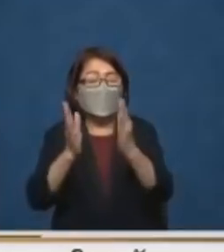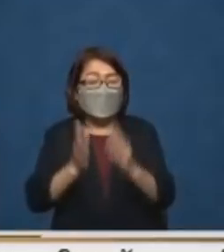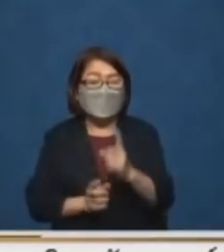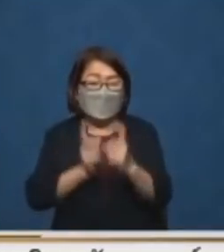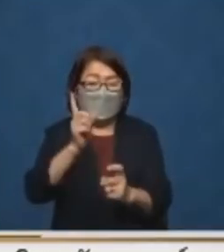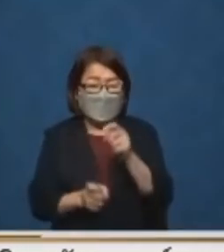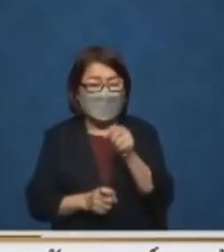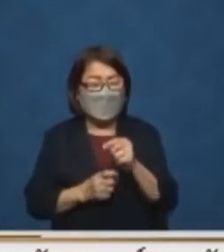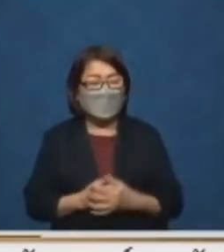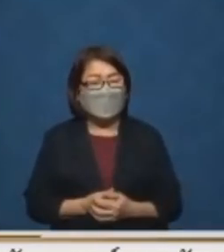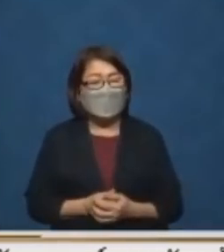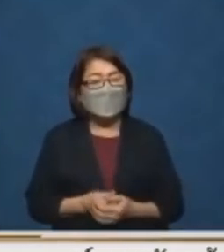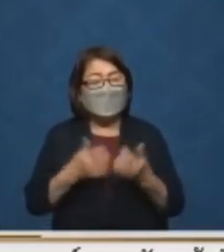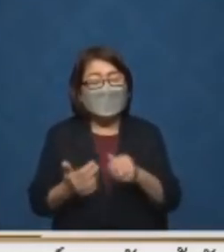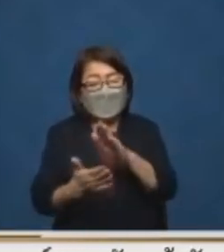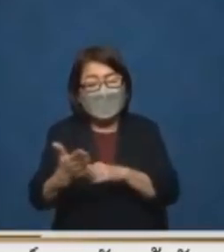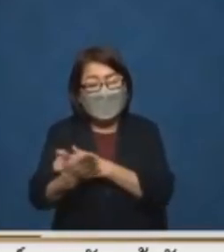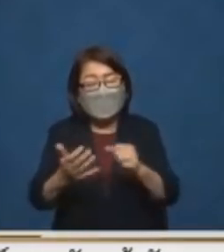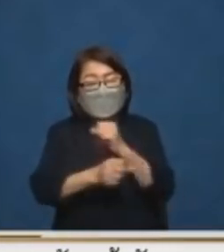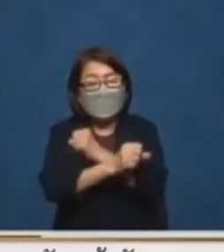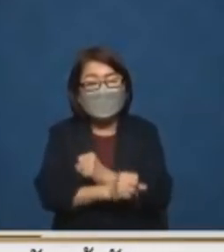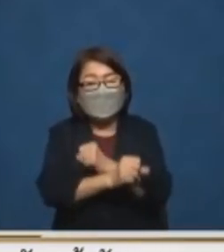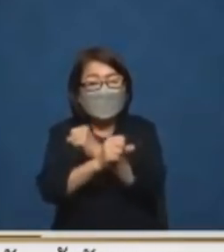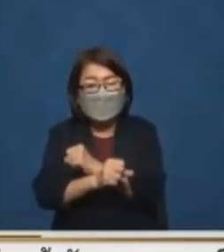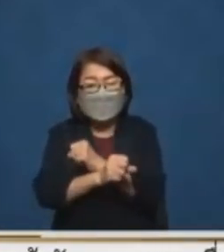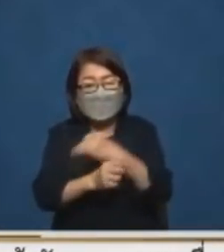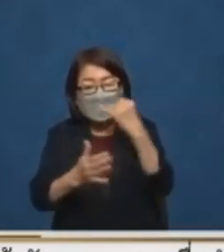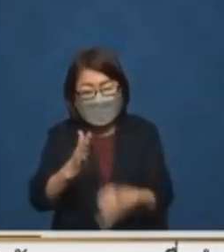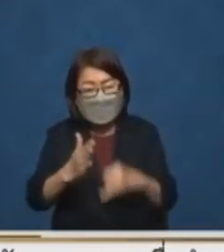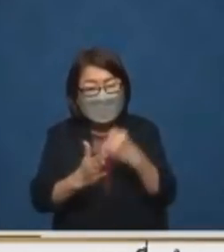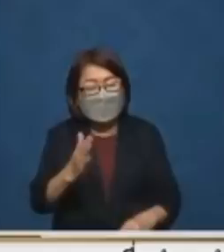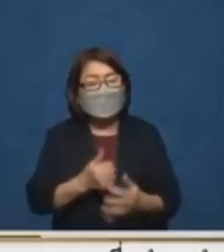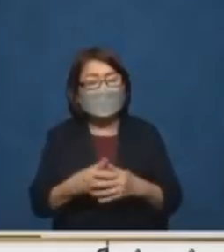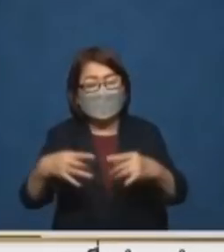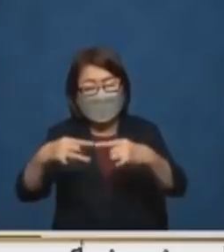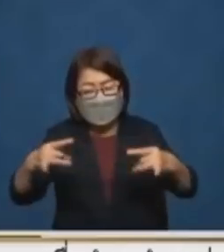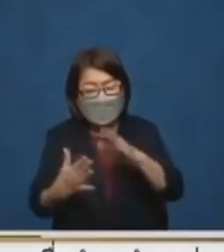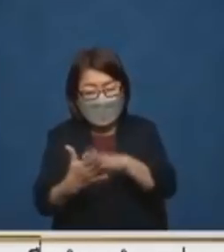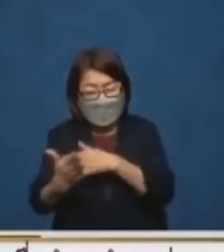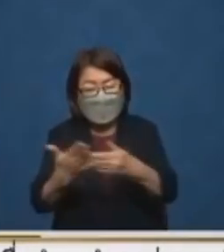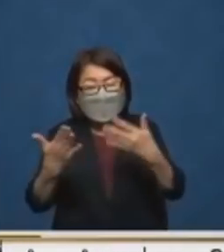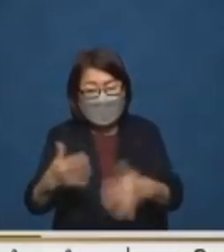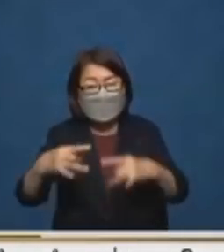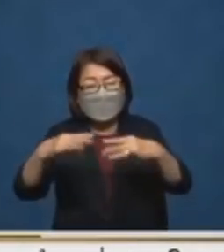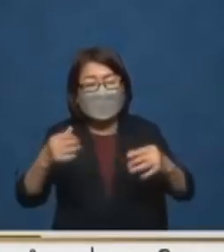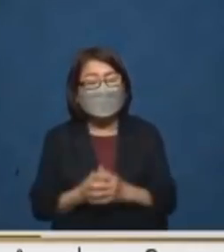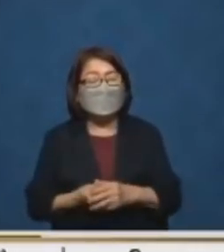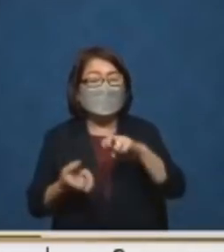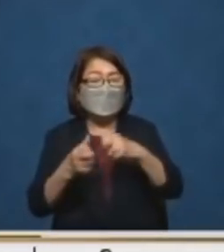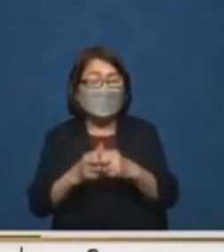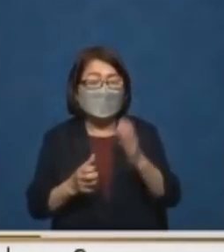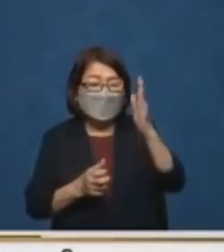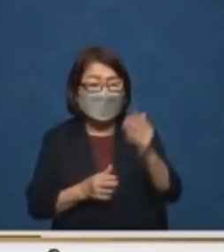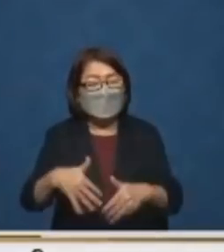เมื่อมาตรการควบคุมโลกไล้ทิดทาง ผิดเป้าหมายและแผนงานผลที่ตามมาก็คือสิ่งที่กระทบกั